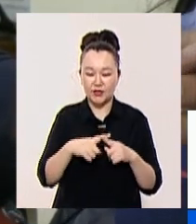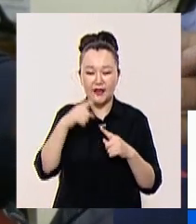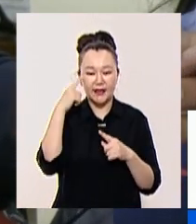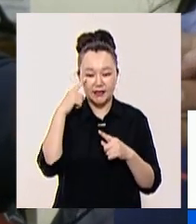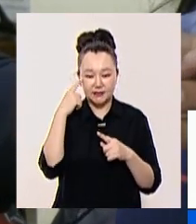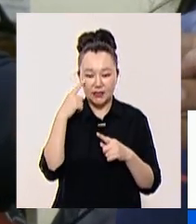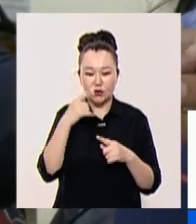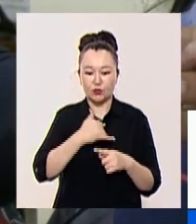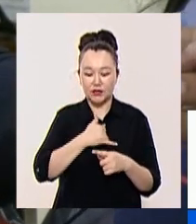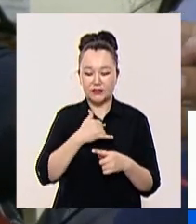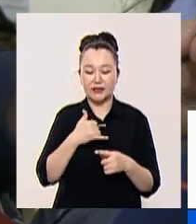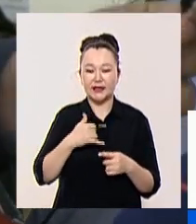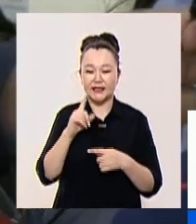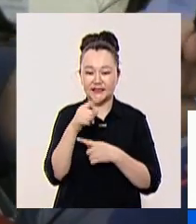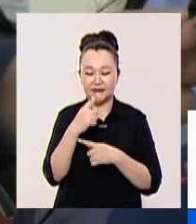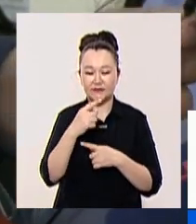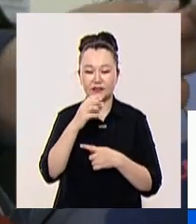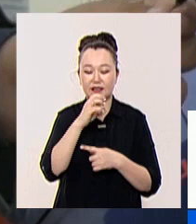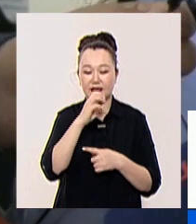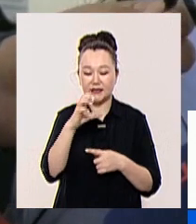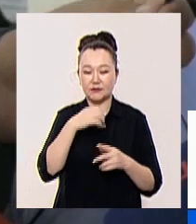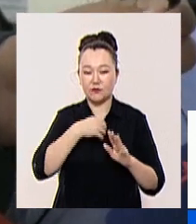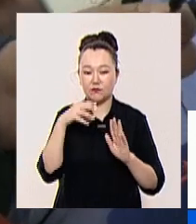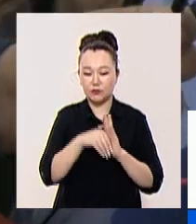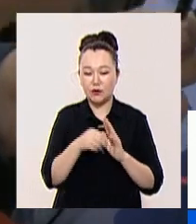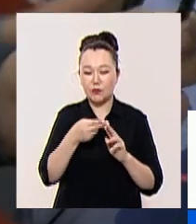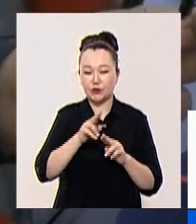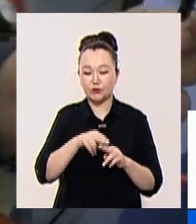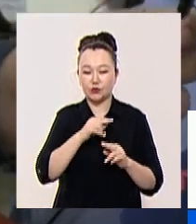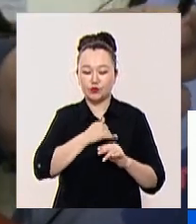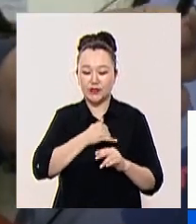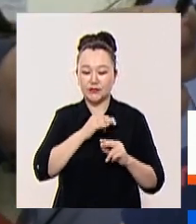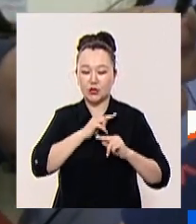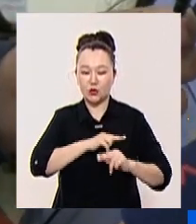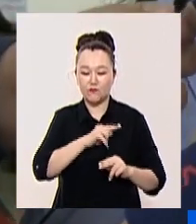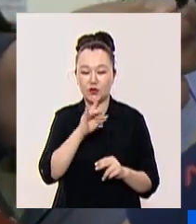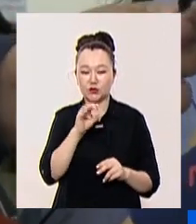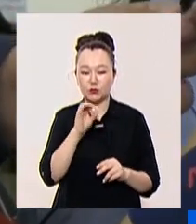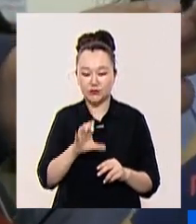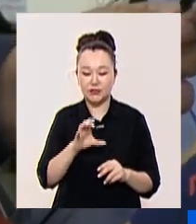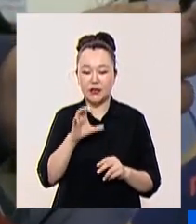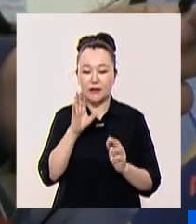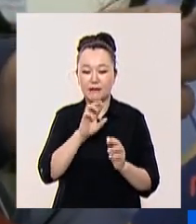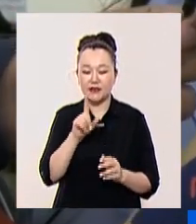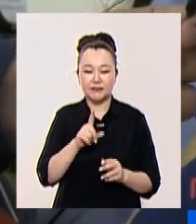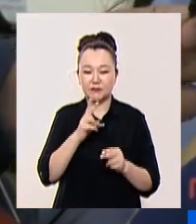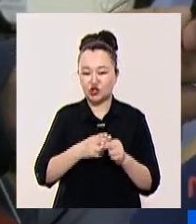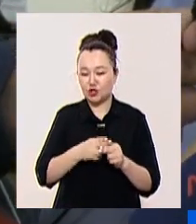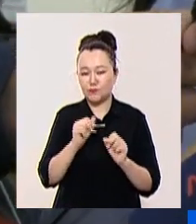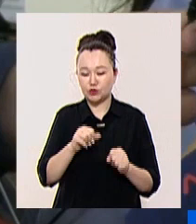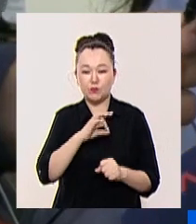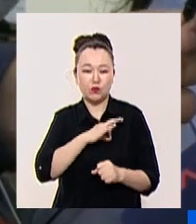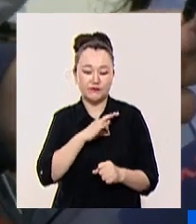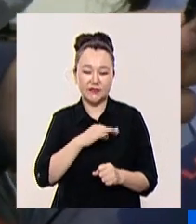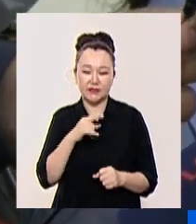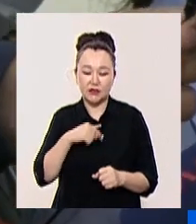Кыргызстан, да, у нас мы в едином экономическом союзе. Поэтому у нас трудовые ресурсы, они беспрепятственно могут воспользоваться